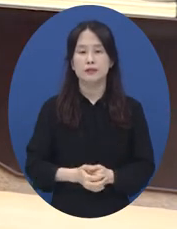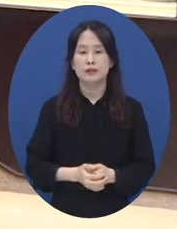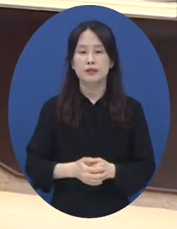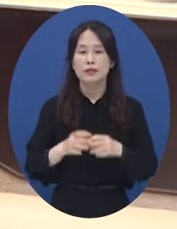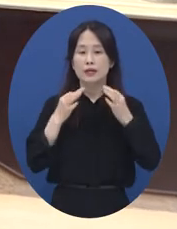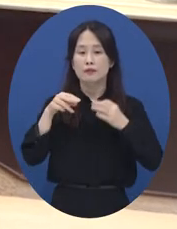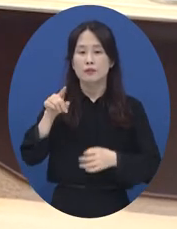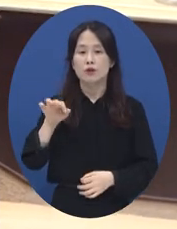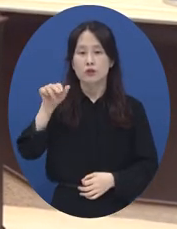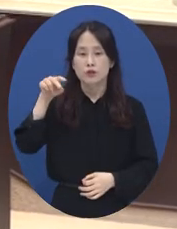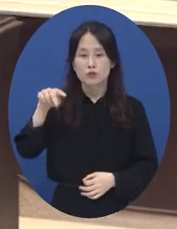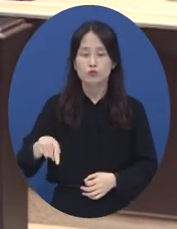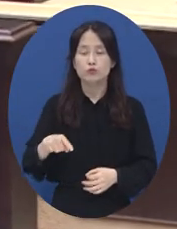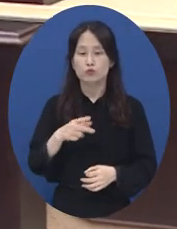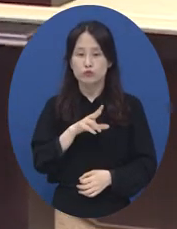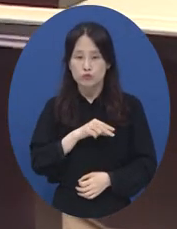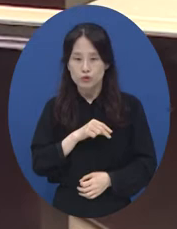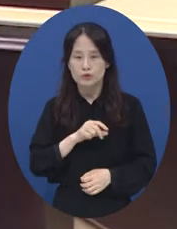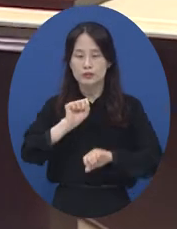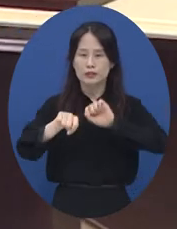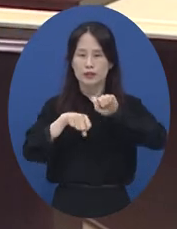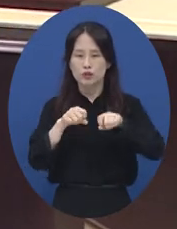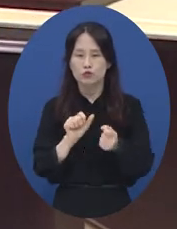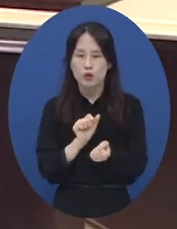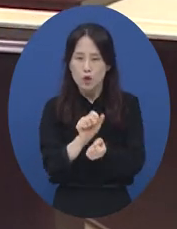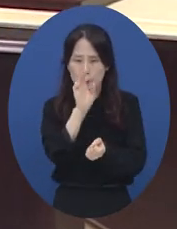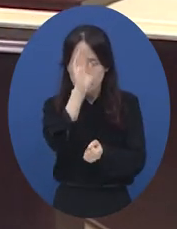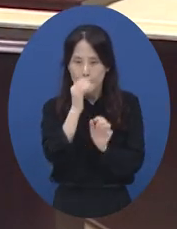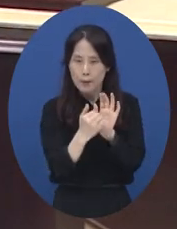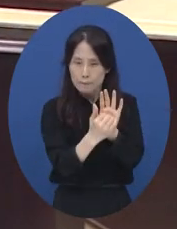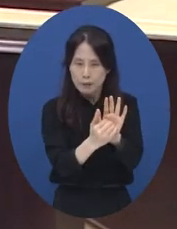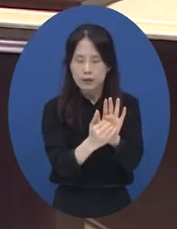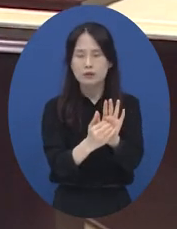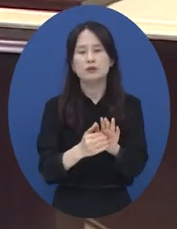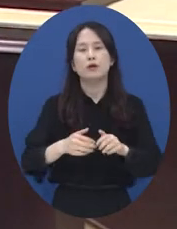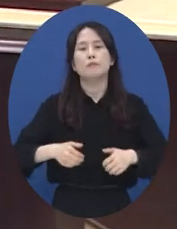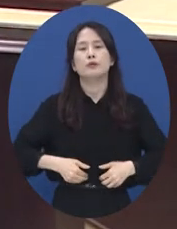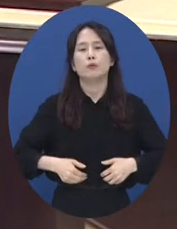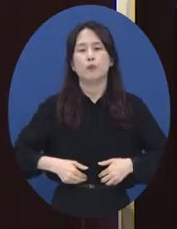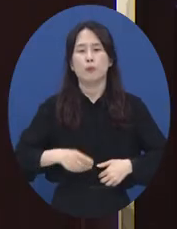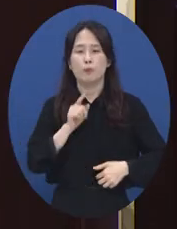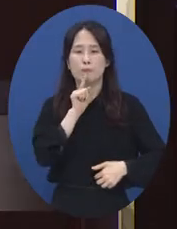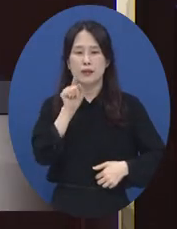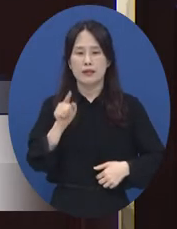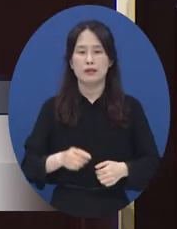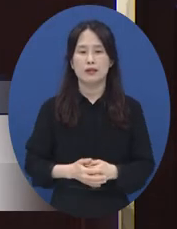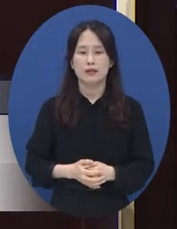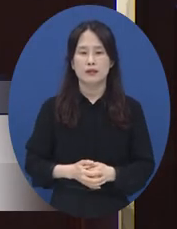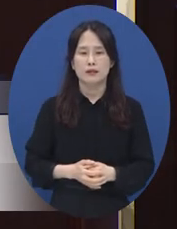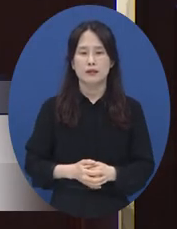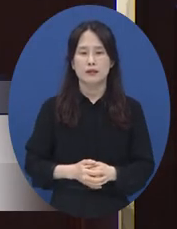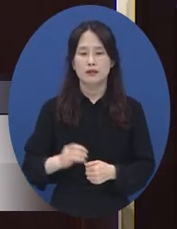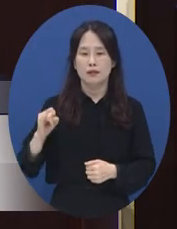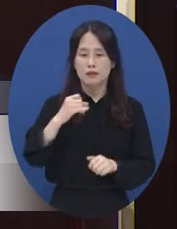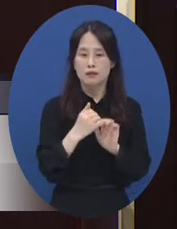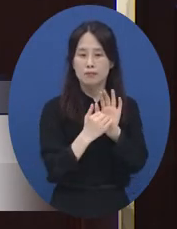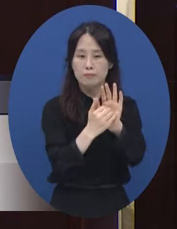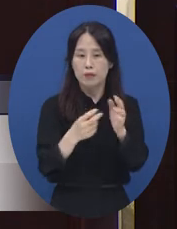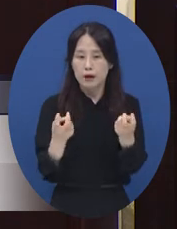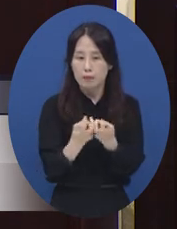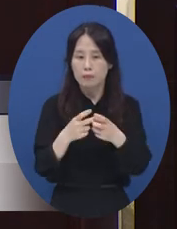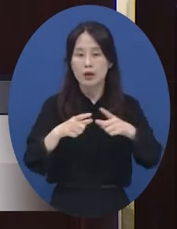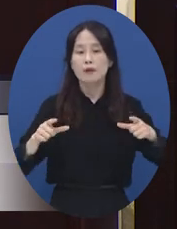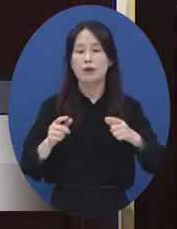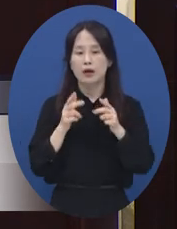김성수 여는 가축 전염병 대응 지원 확대 필요성을 언급했습니다 방역 때 철은 대책은 일반사업자